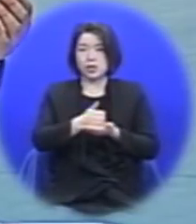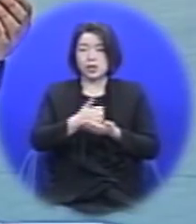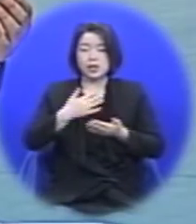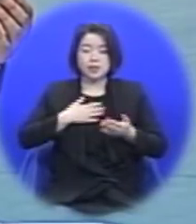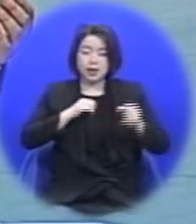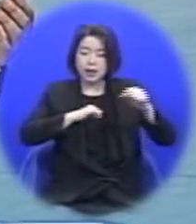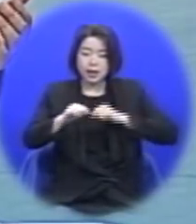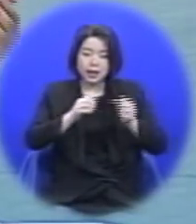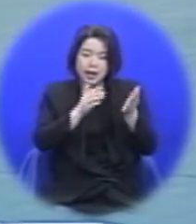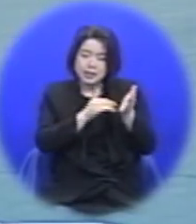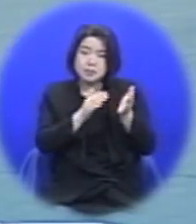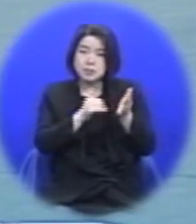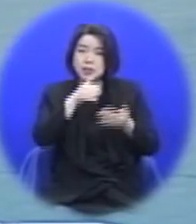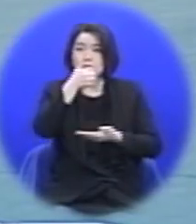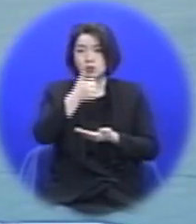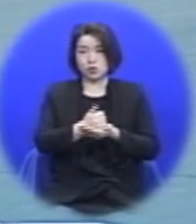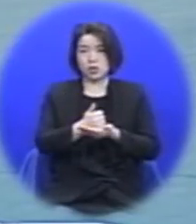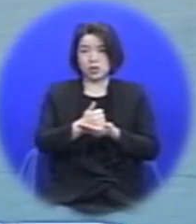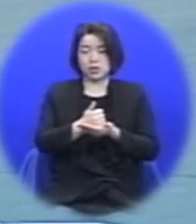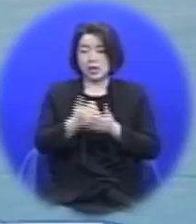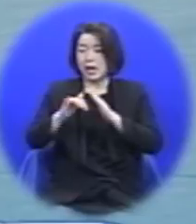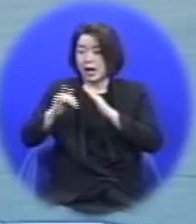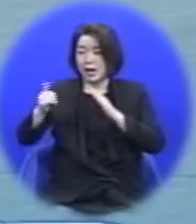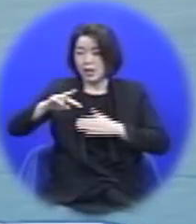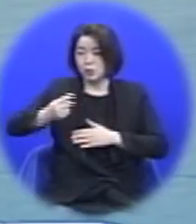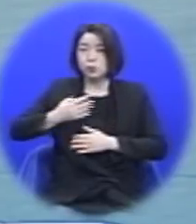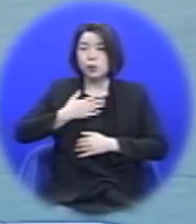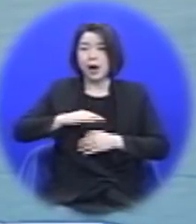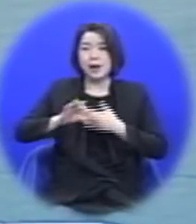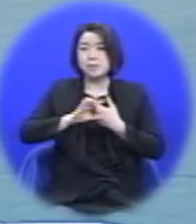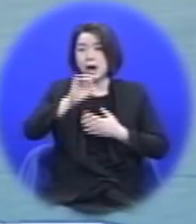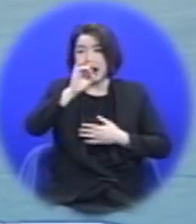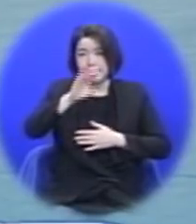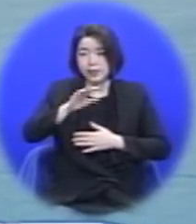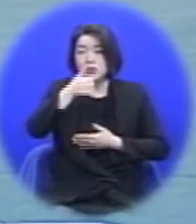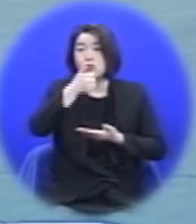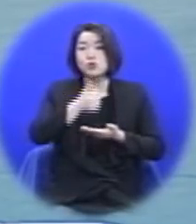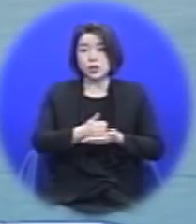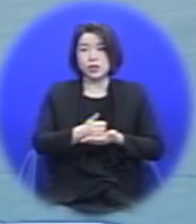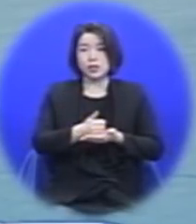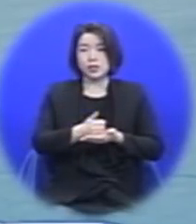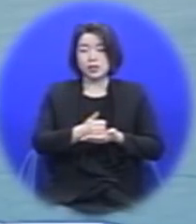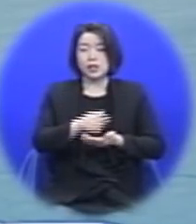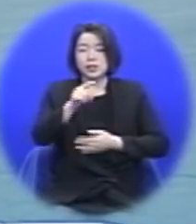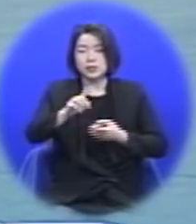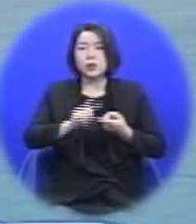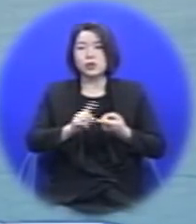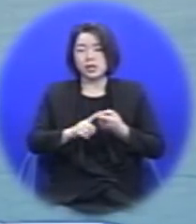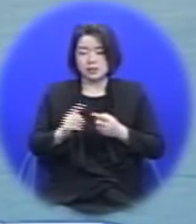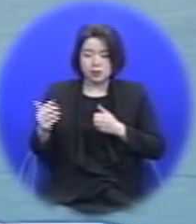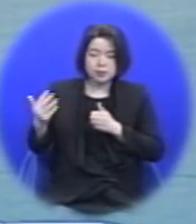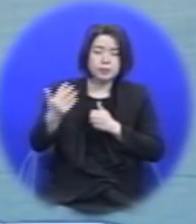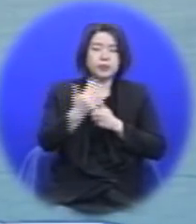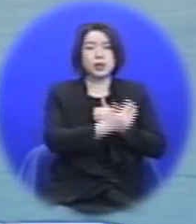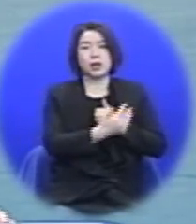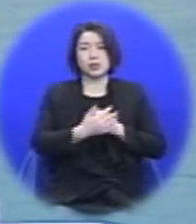죄, 가족조차도 알아서는 안 되는 그런 죄를 가리라 하는